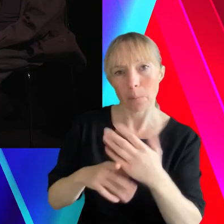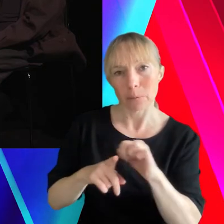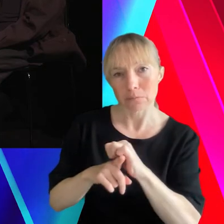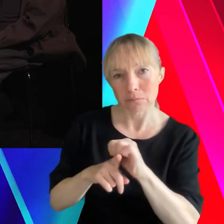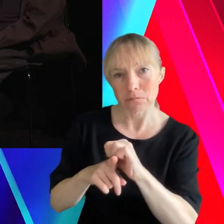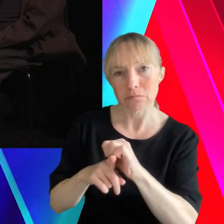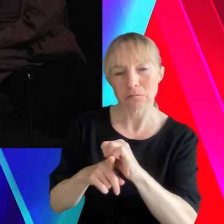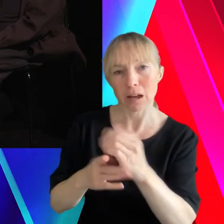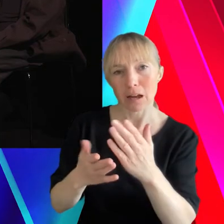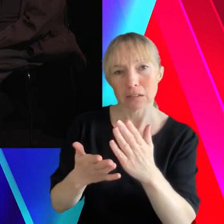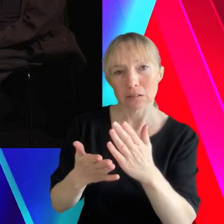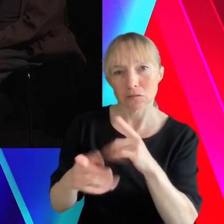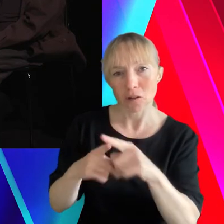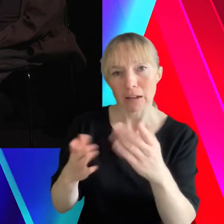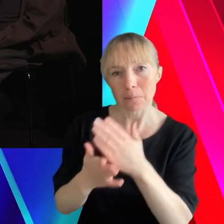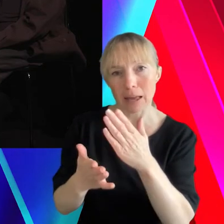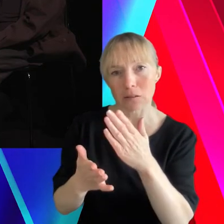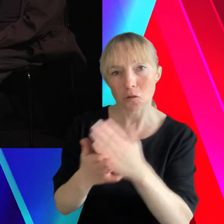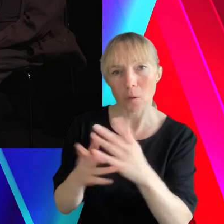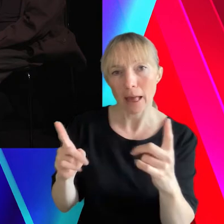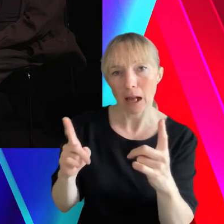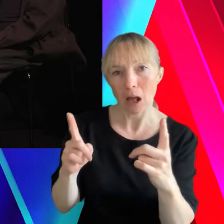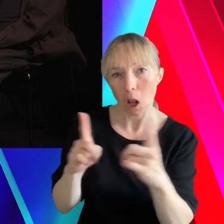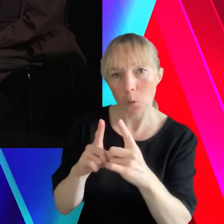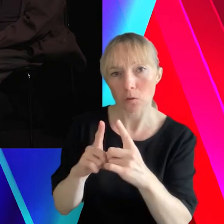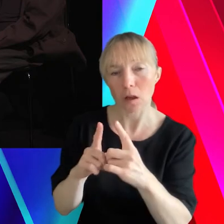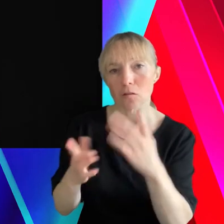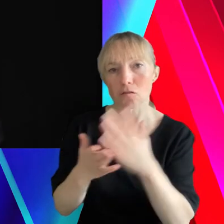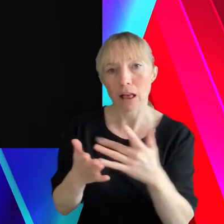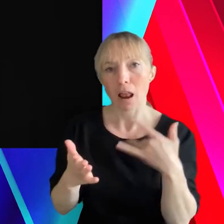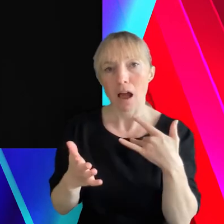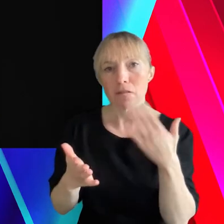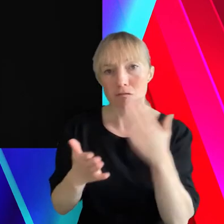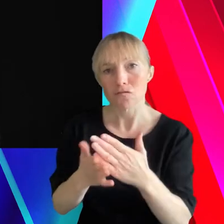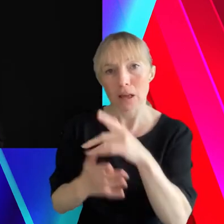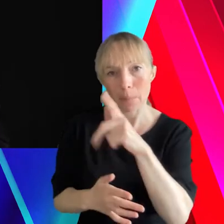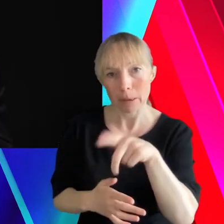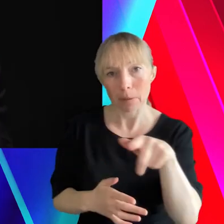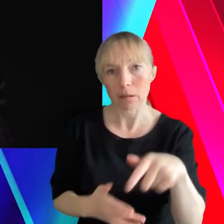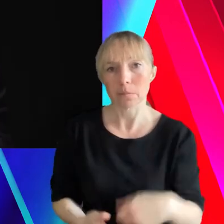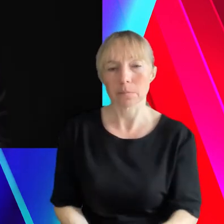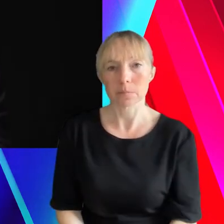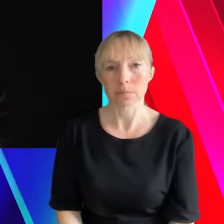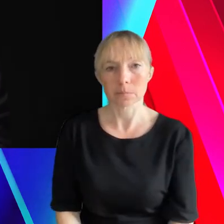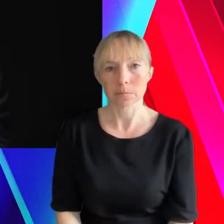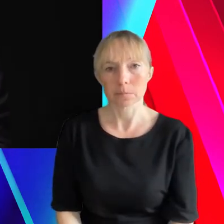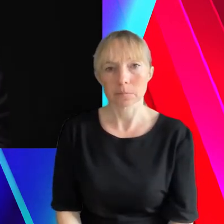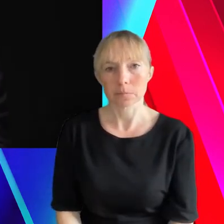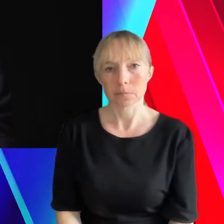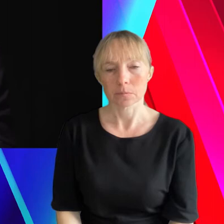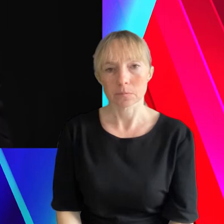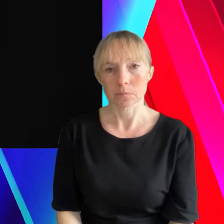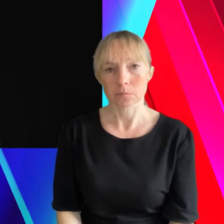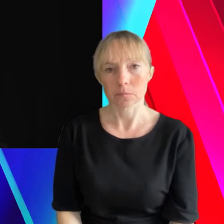them closer to real life and to reality of the people who they are actually. تمام اون آزمون و خطاهایی رو که سر صحنه نمیشه با بازیگر